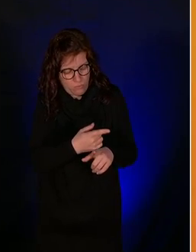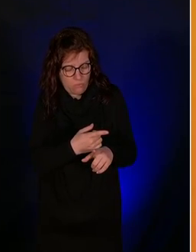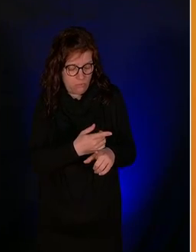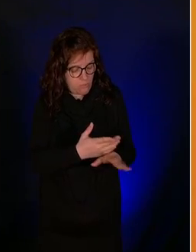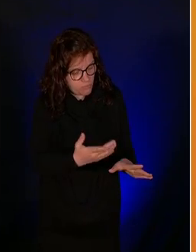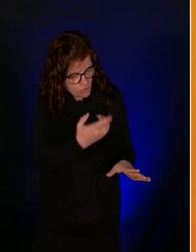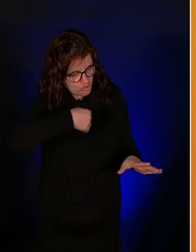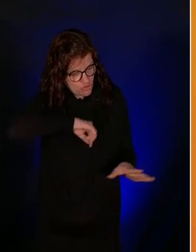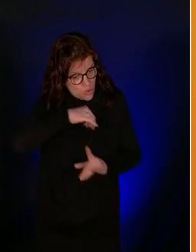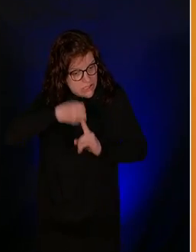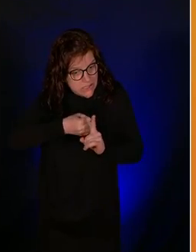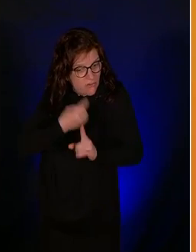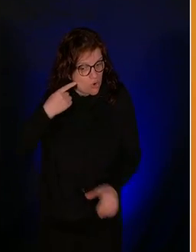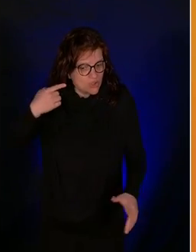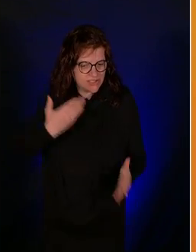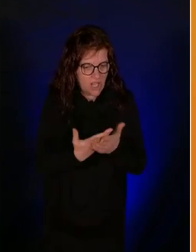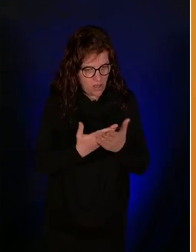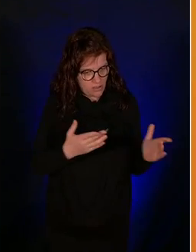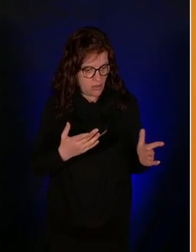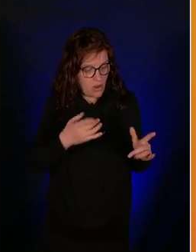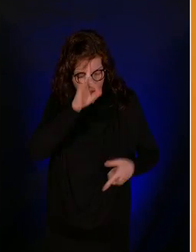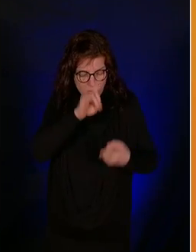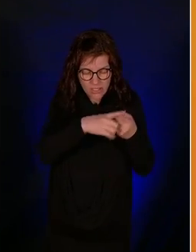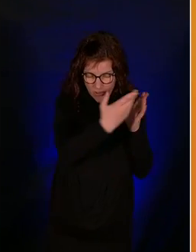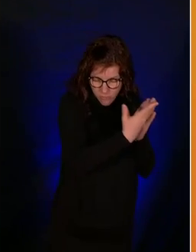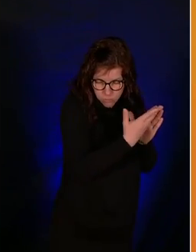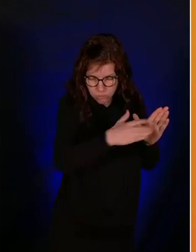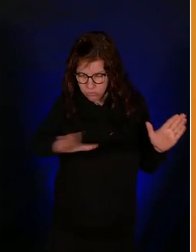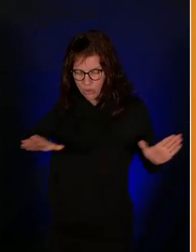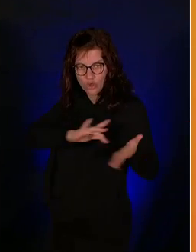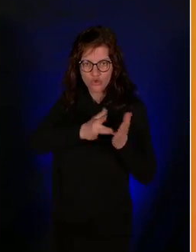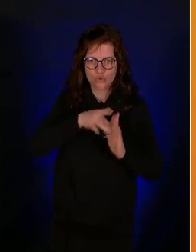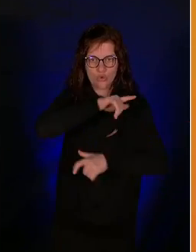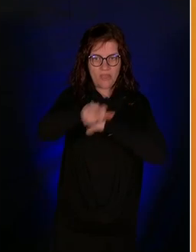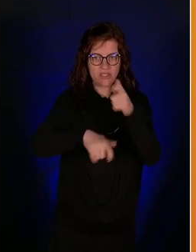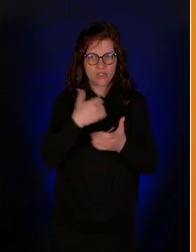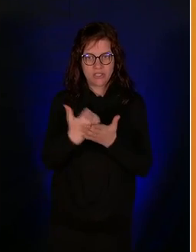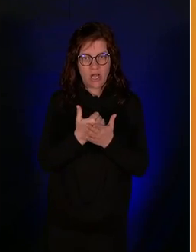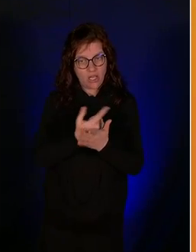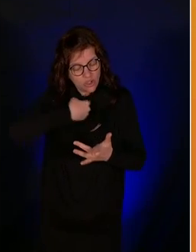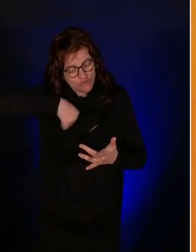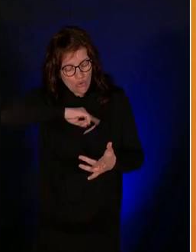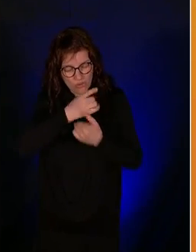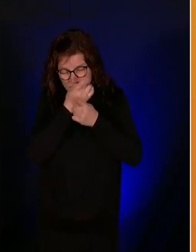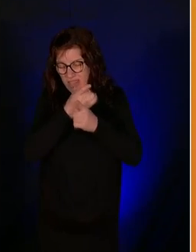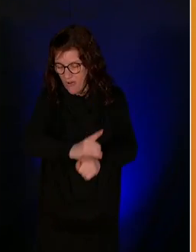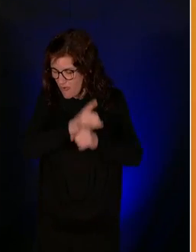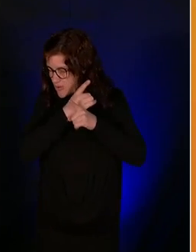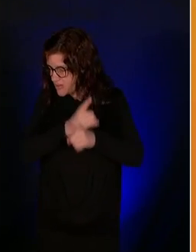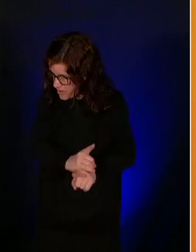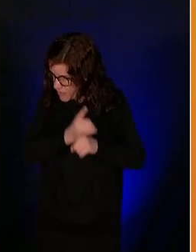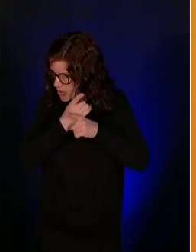sommes appuyés pour tenter de les élargir à tous les salariés, que nous avons défendus envers et contre toutes